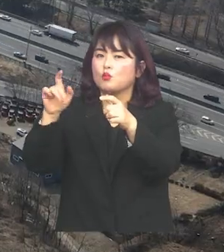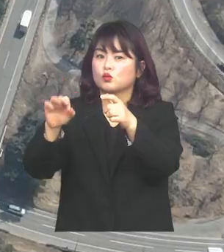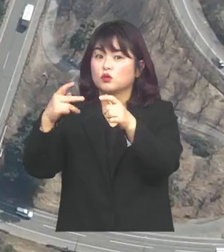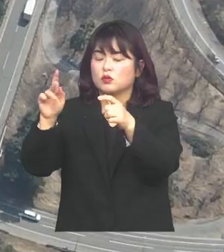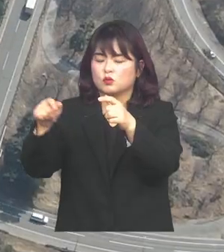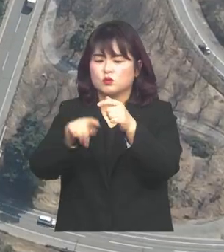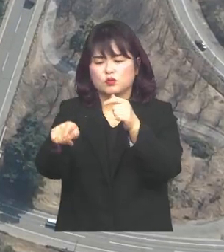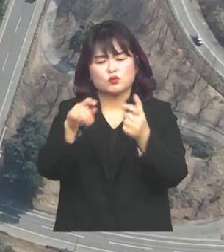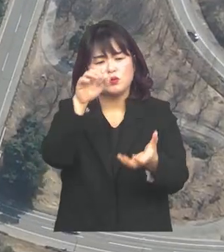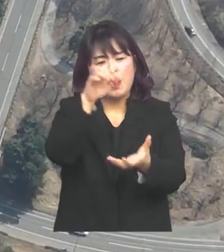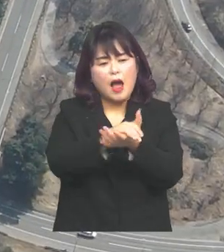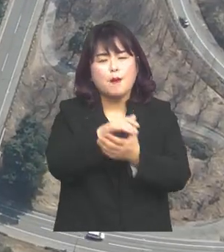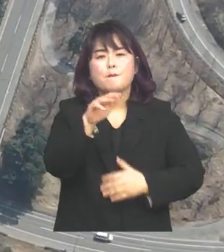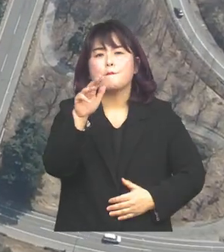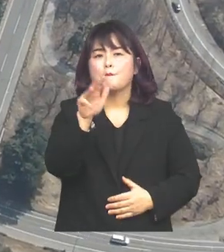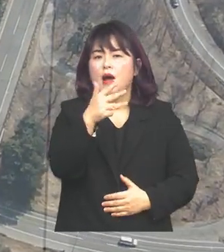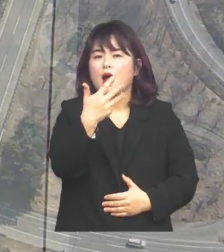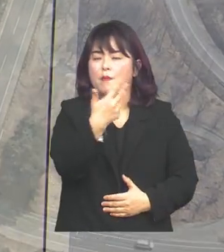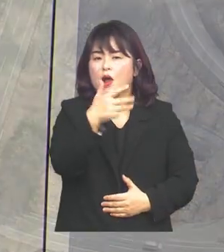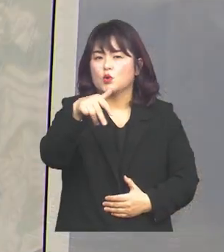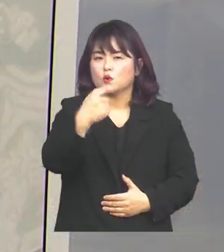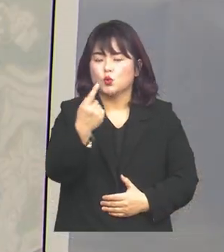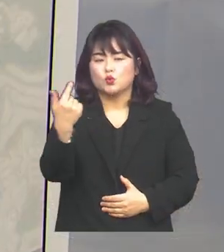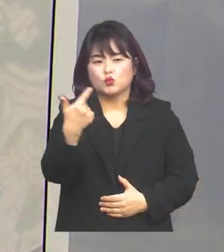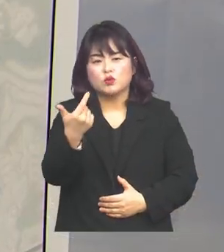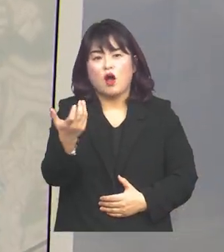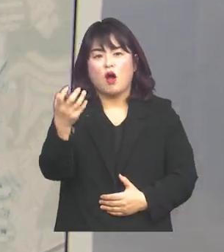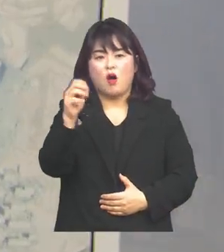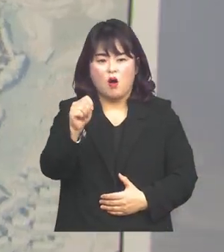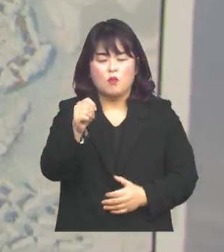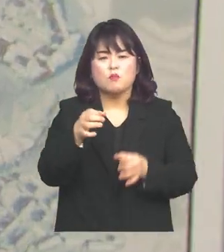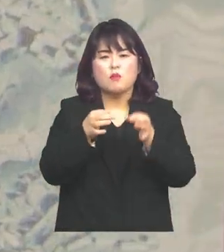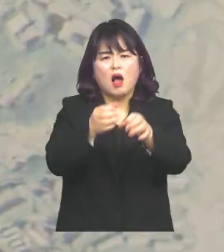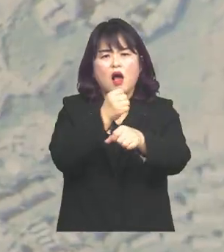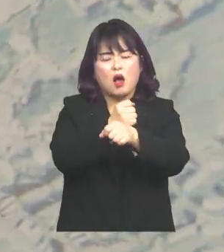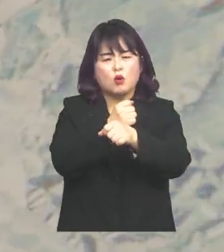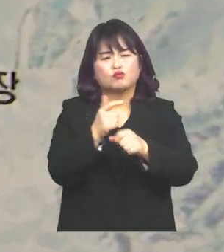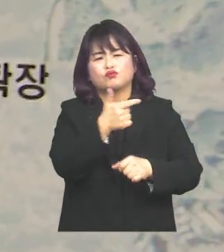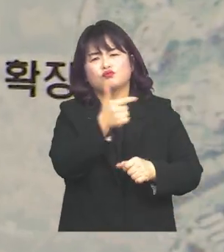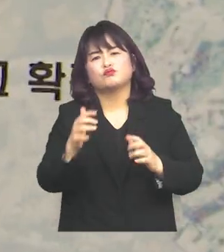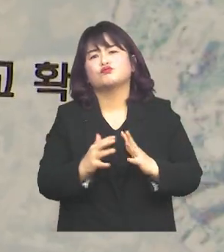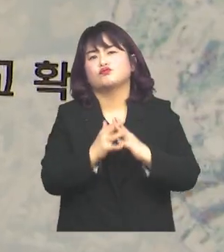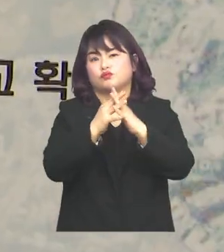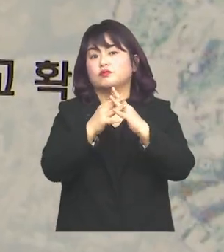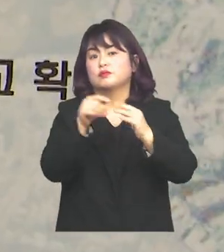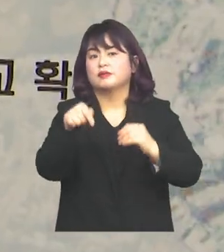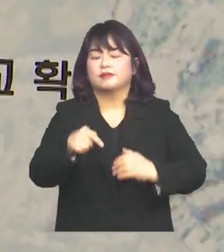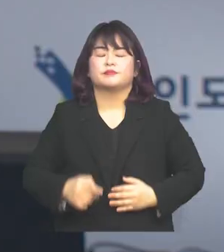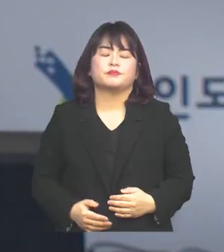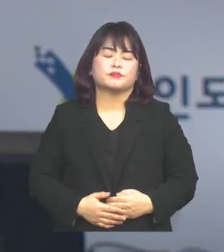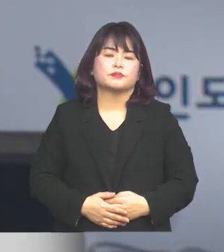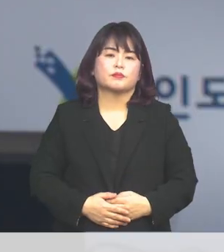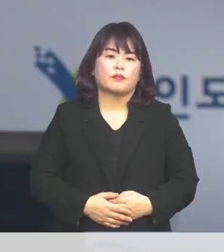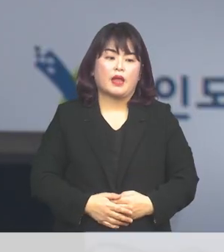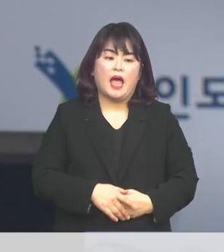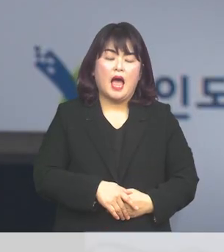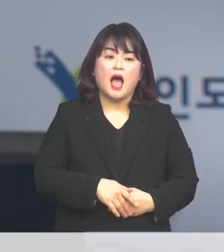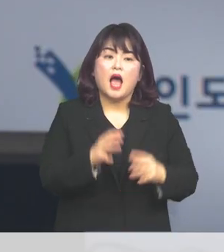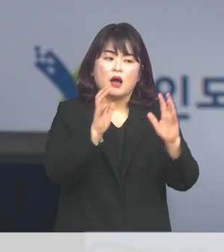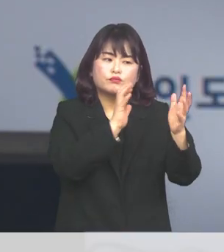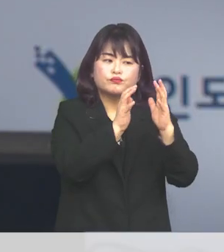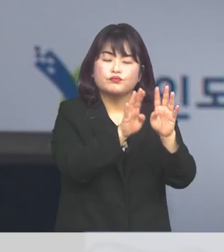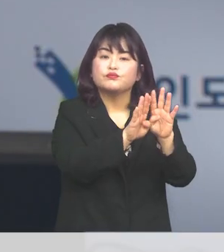약 8조 2,680억 원이 투입되는 이 사업은 공공이 주도하는 대규모 도시개발 프로젝트입니다.